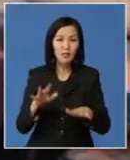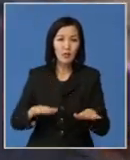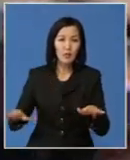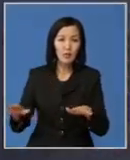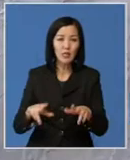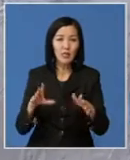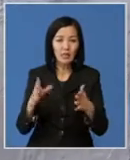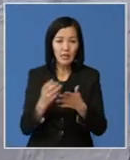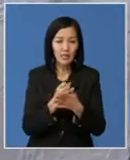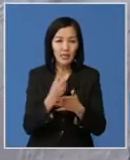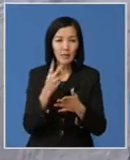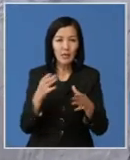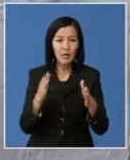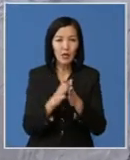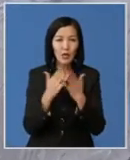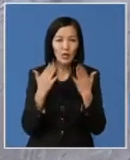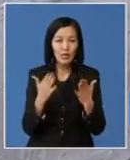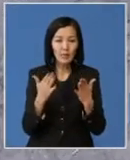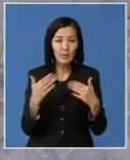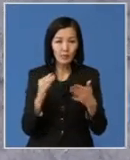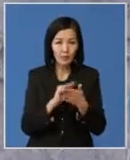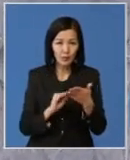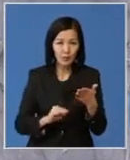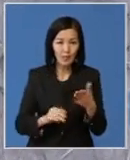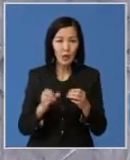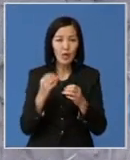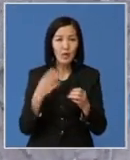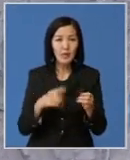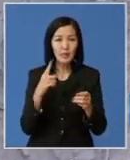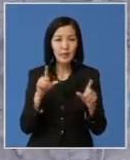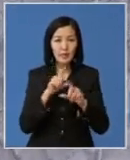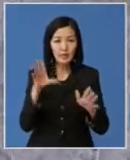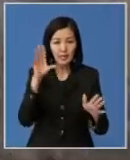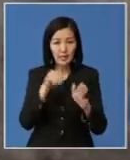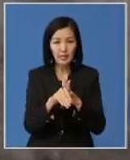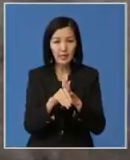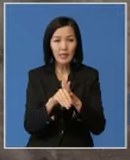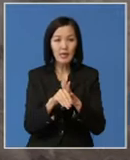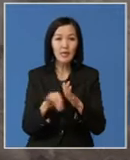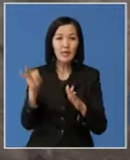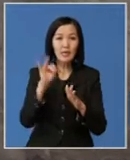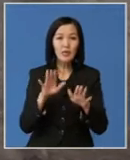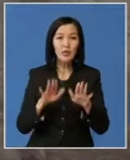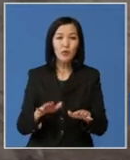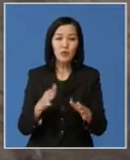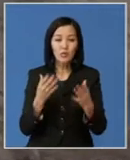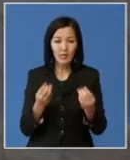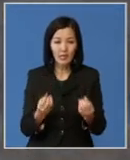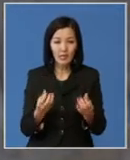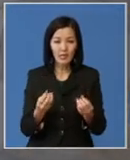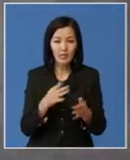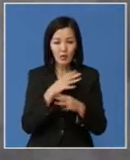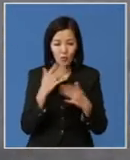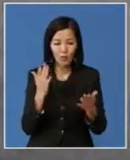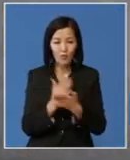өлкелерді анықтап, екі томдық кітап шығарды. Оған облысымыздан 41 нысан енді. Бұл жинаққа енгізілмеген тарихи орындар әлі де